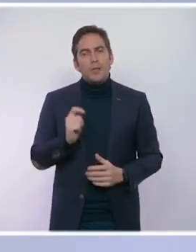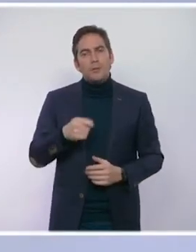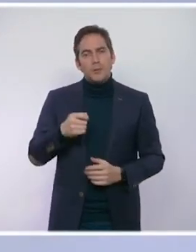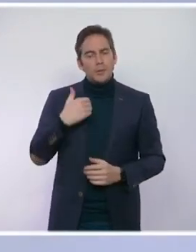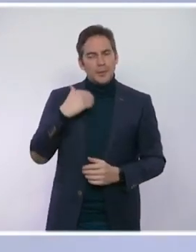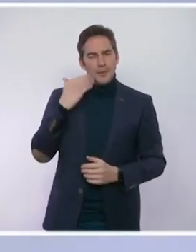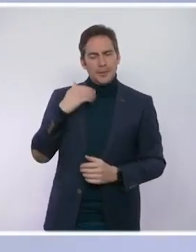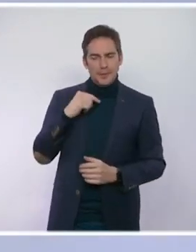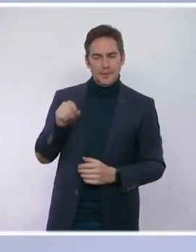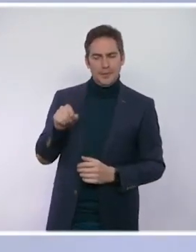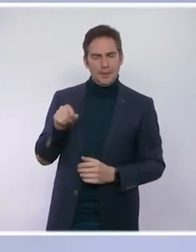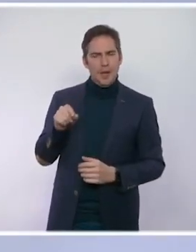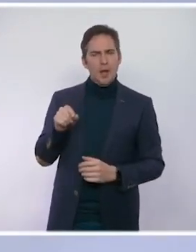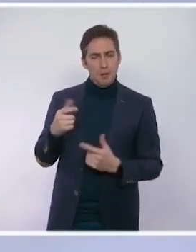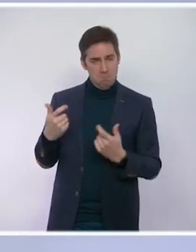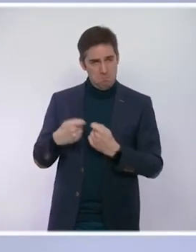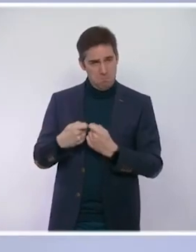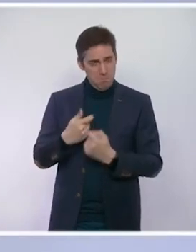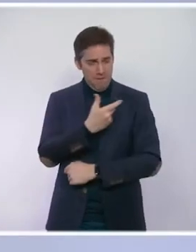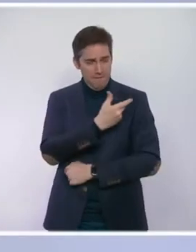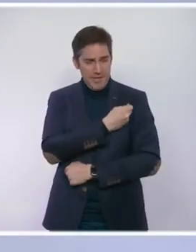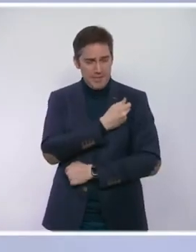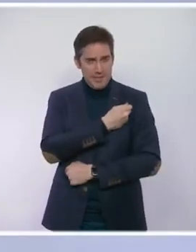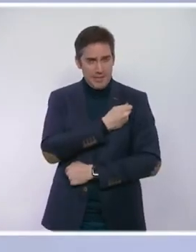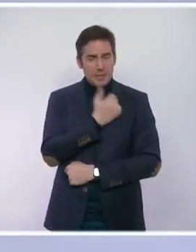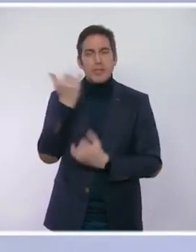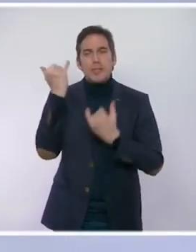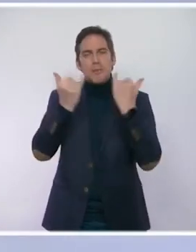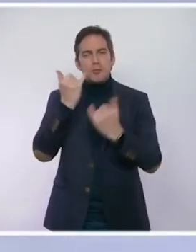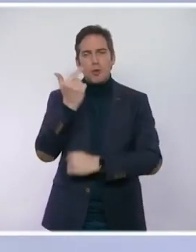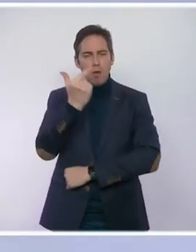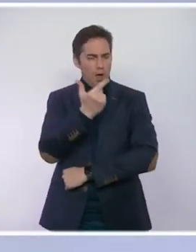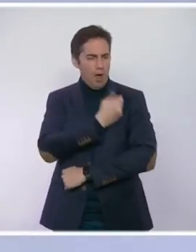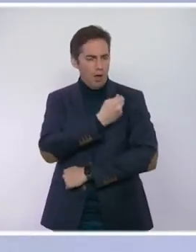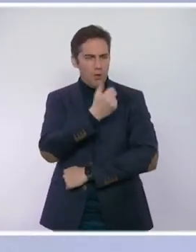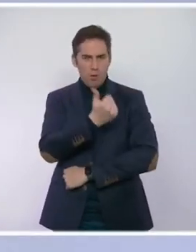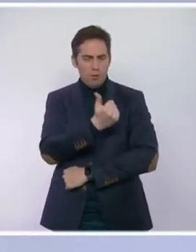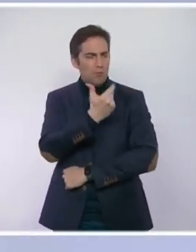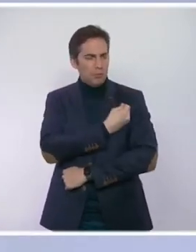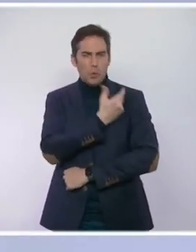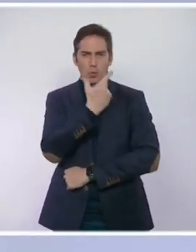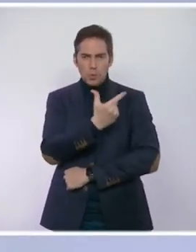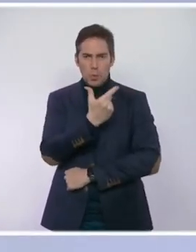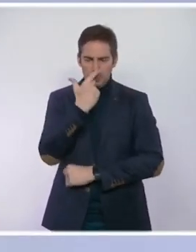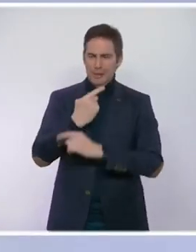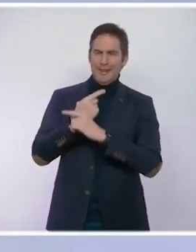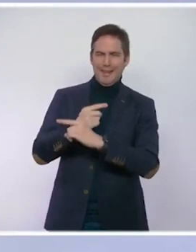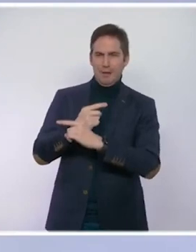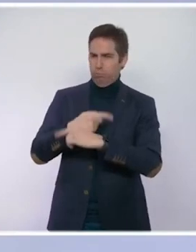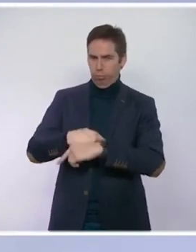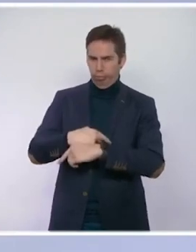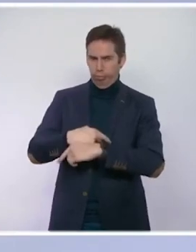résistant au vaccin. La protection d'une personne vaccinée avec 2 doses serait assez sensiblement amoindrie face au variant